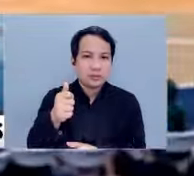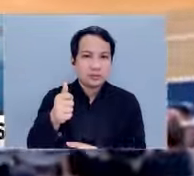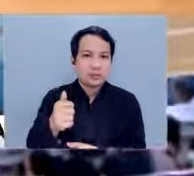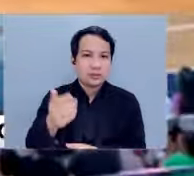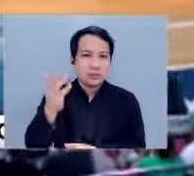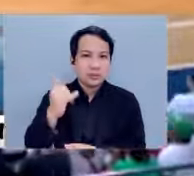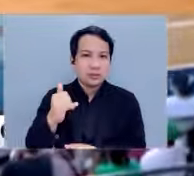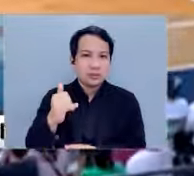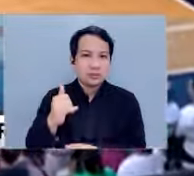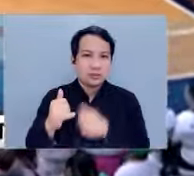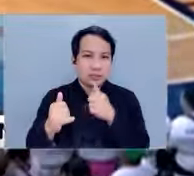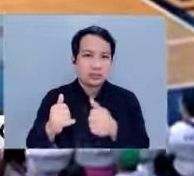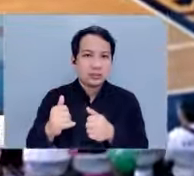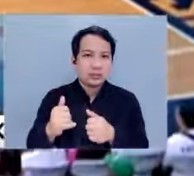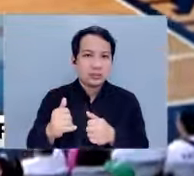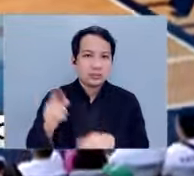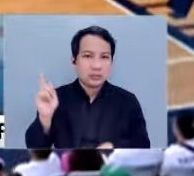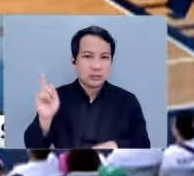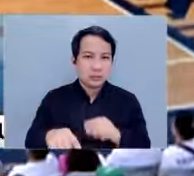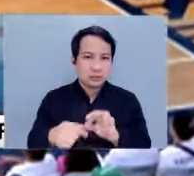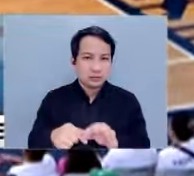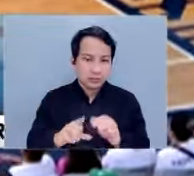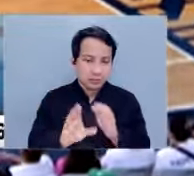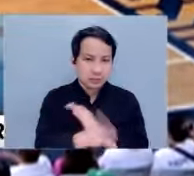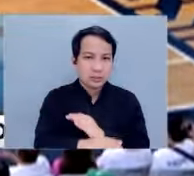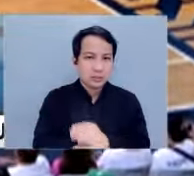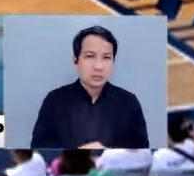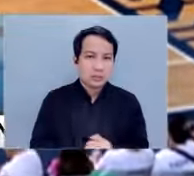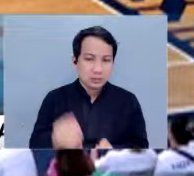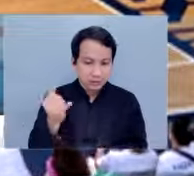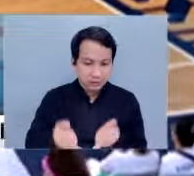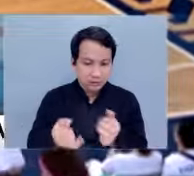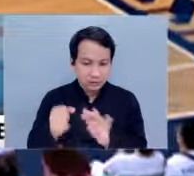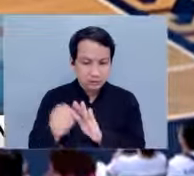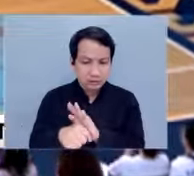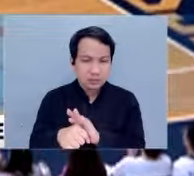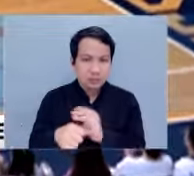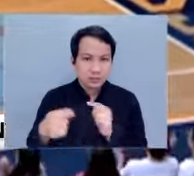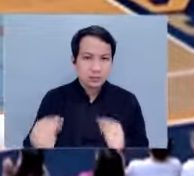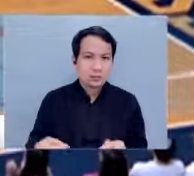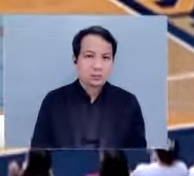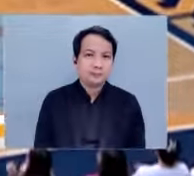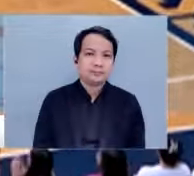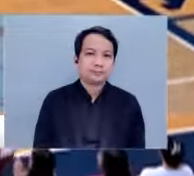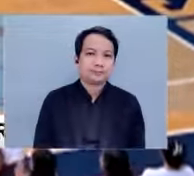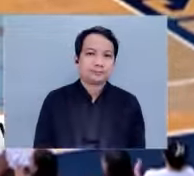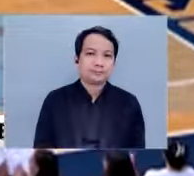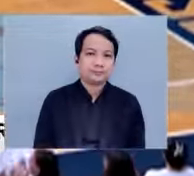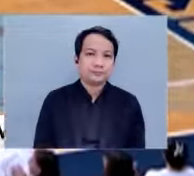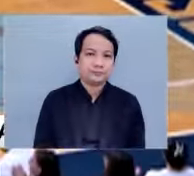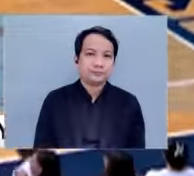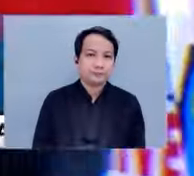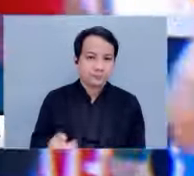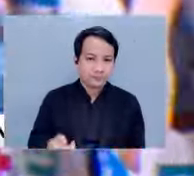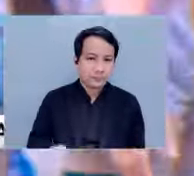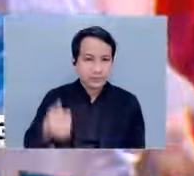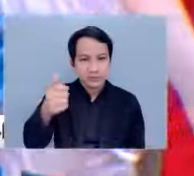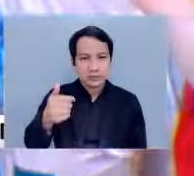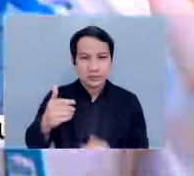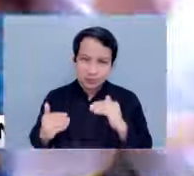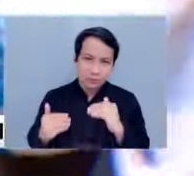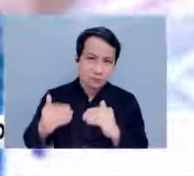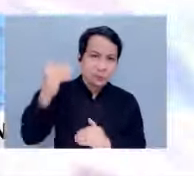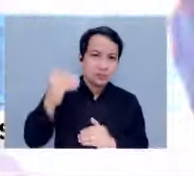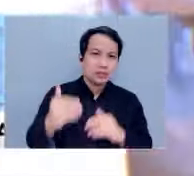sila nakascore nang ma-steal ang bola sa huling mga segundo ng laban. Dahil dyan, nagpatuloy ang ratsada ng Rain or